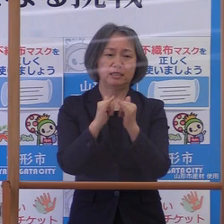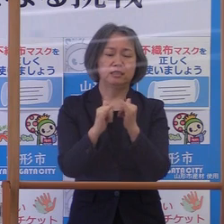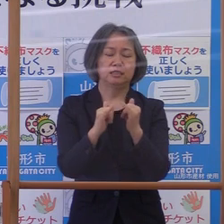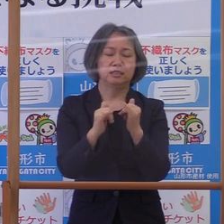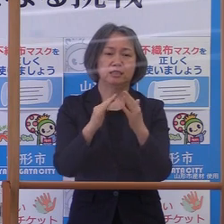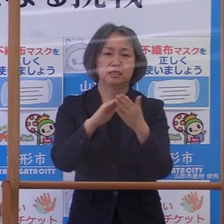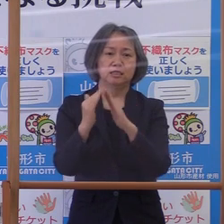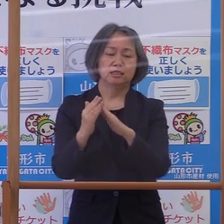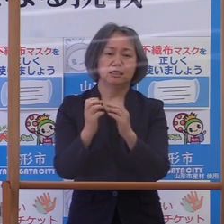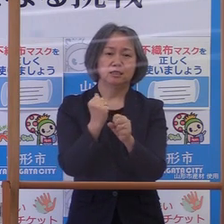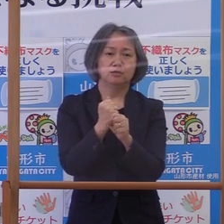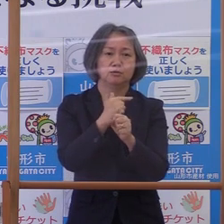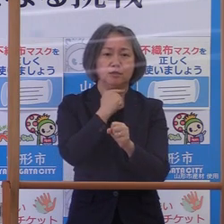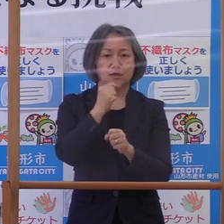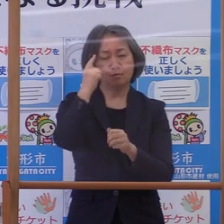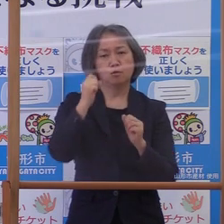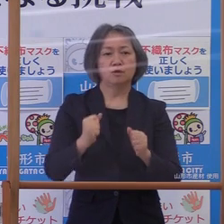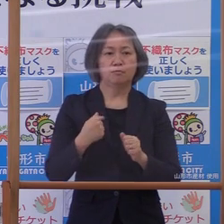ふうに思います。